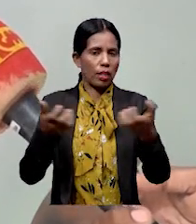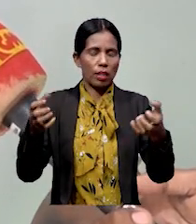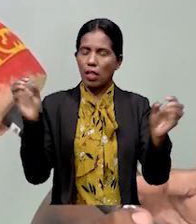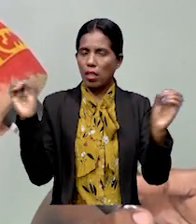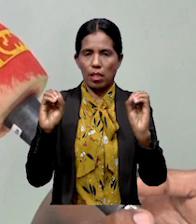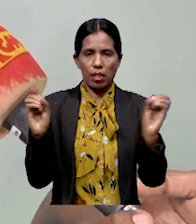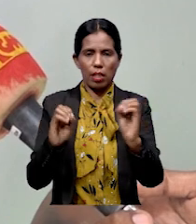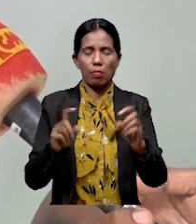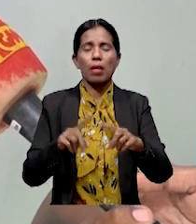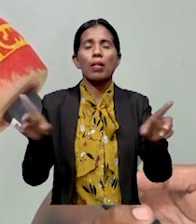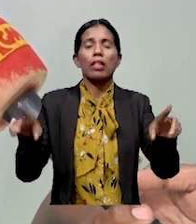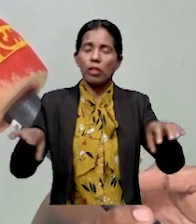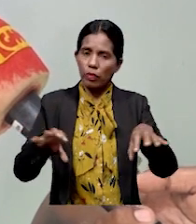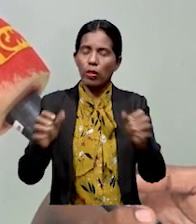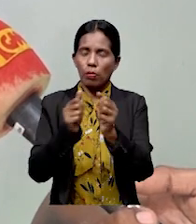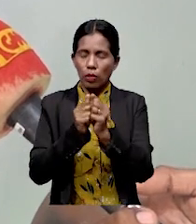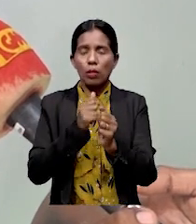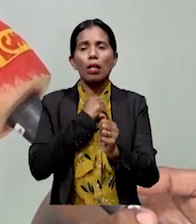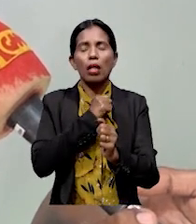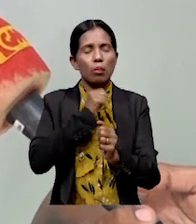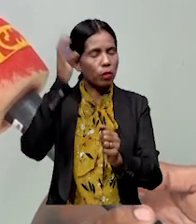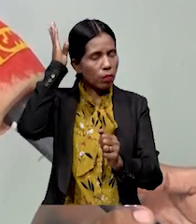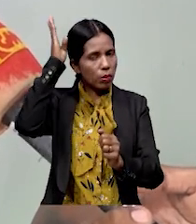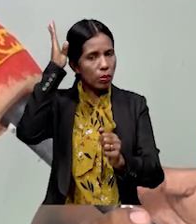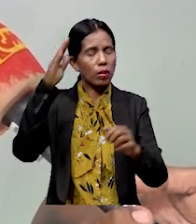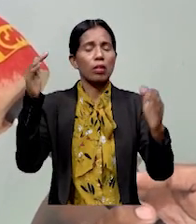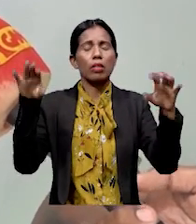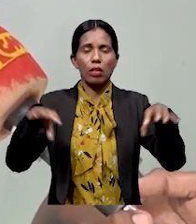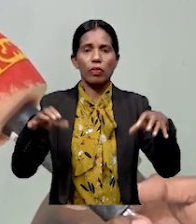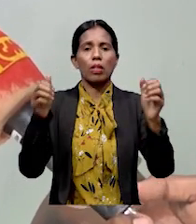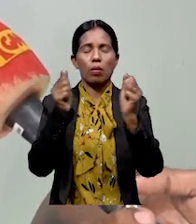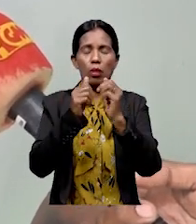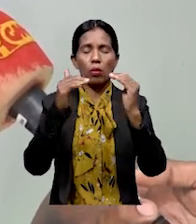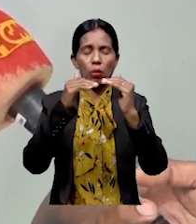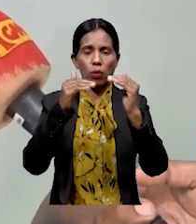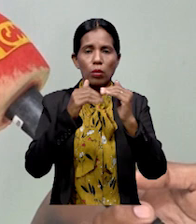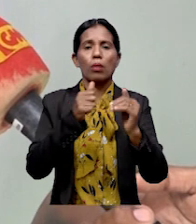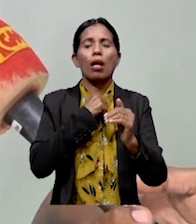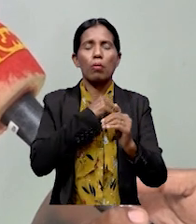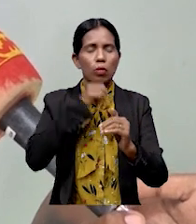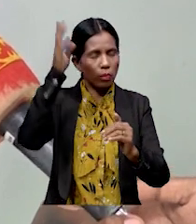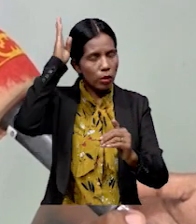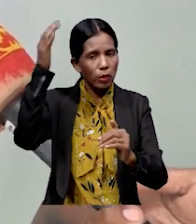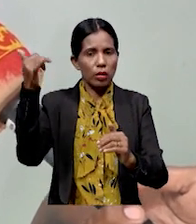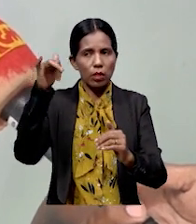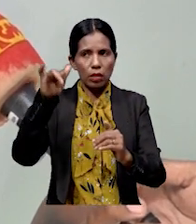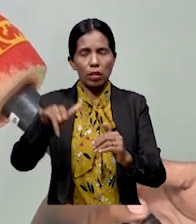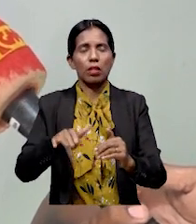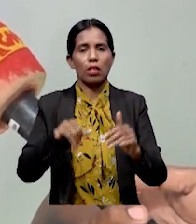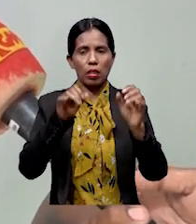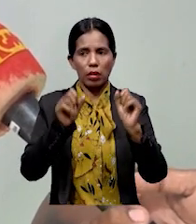Nia kolabor hu bisbusira li liu ho konferensa episkopal. Konferensa episkopal para tamana fatin hu korena saun sira